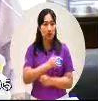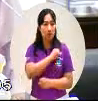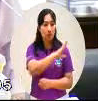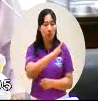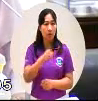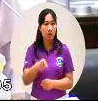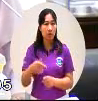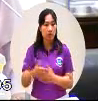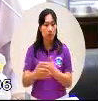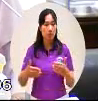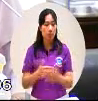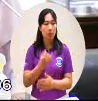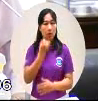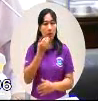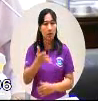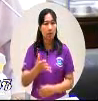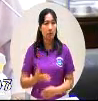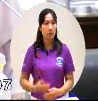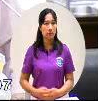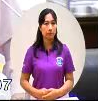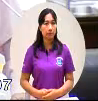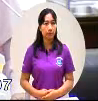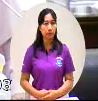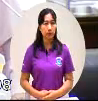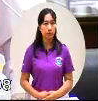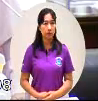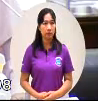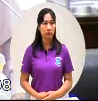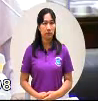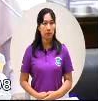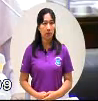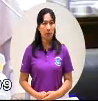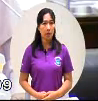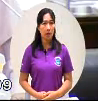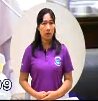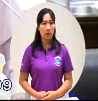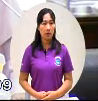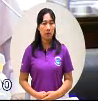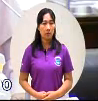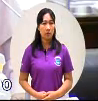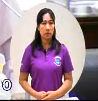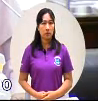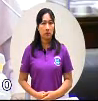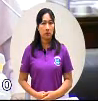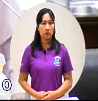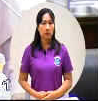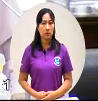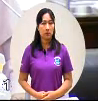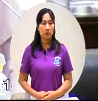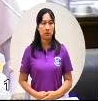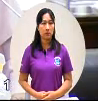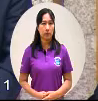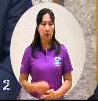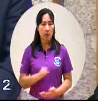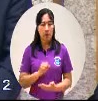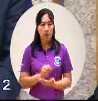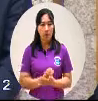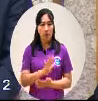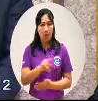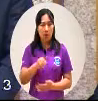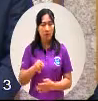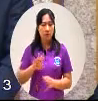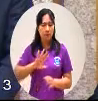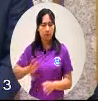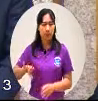啊？ 跟科议员报告哈，那这个部分因为它是属于三公处，我们会去协调，然后把议员